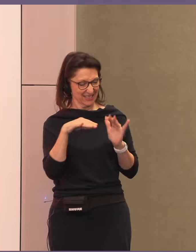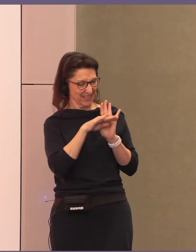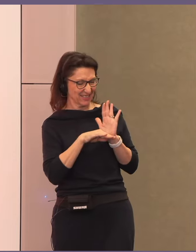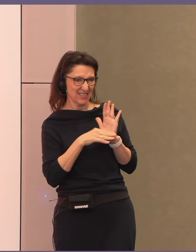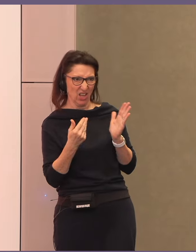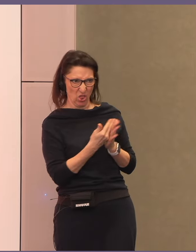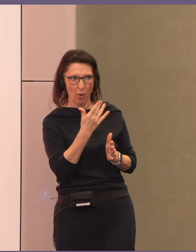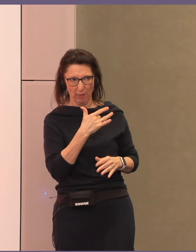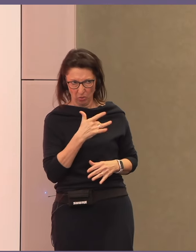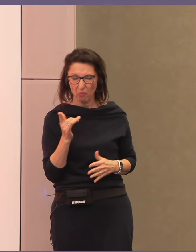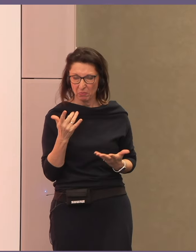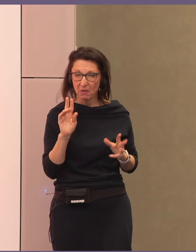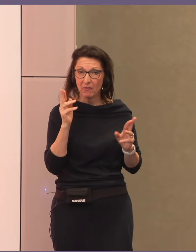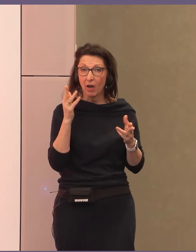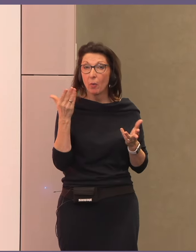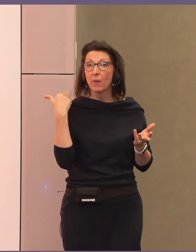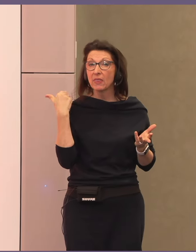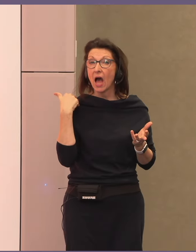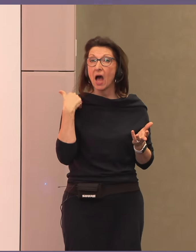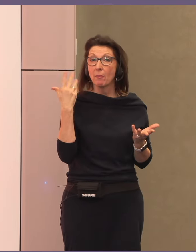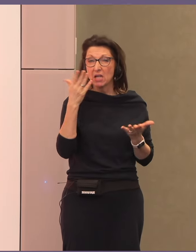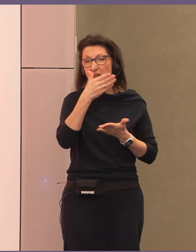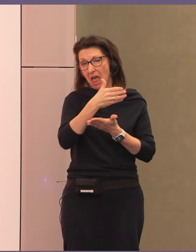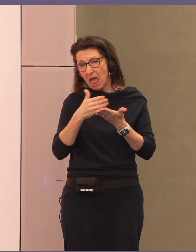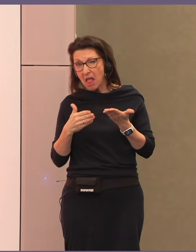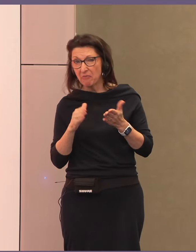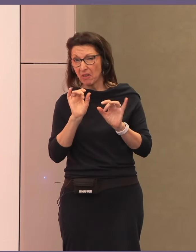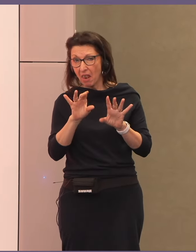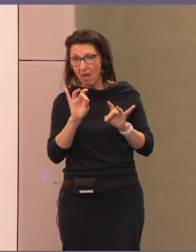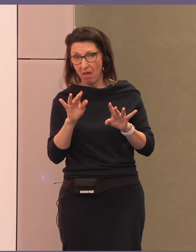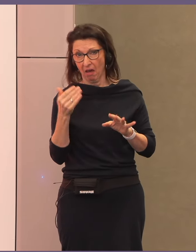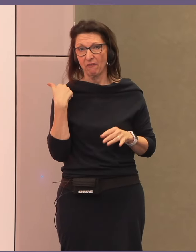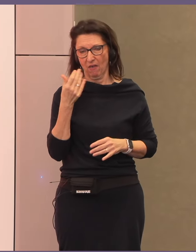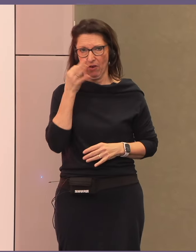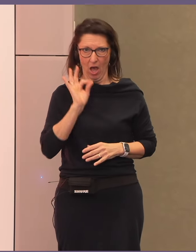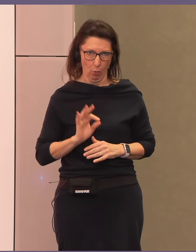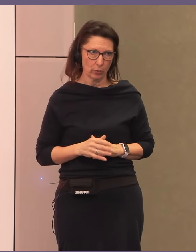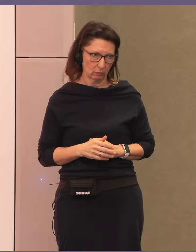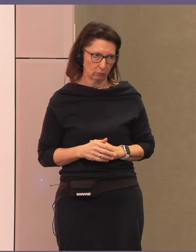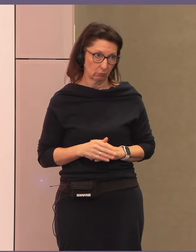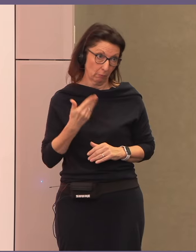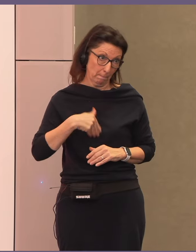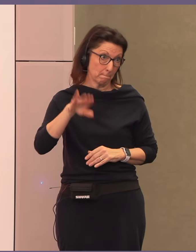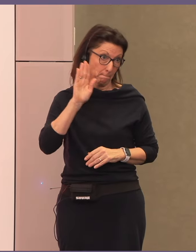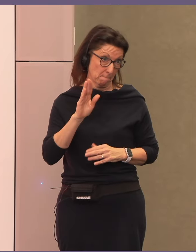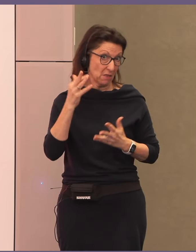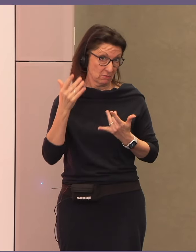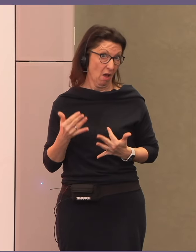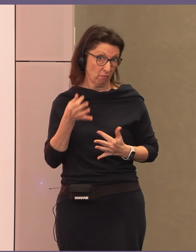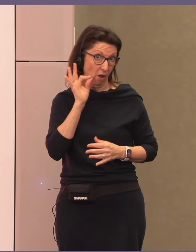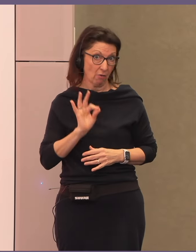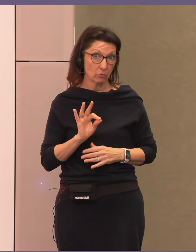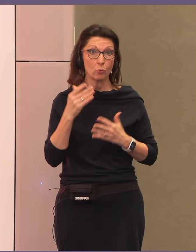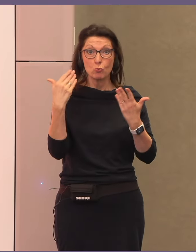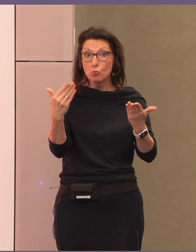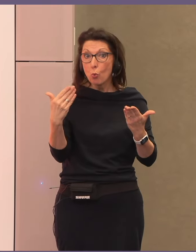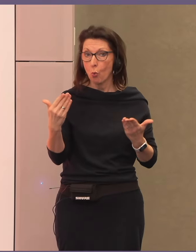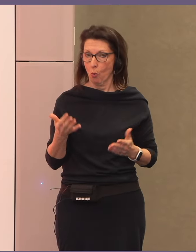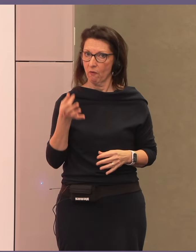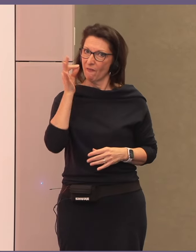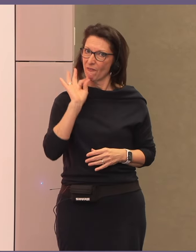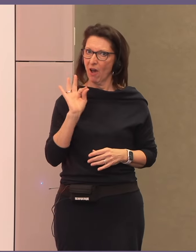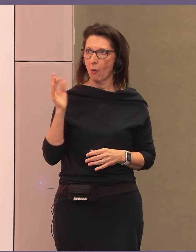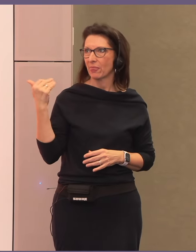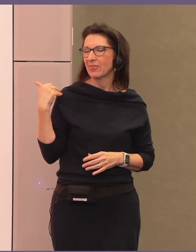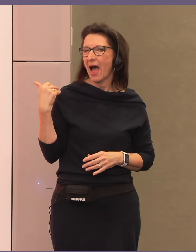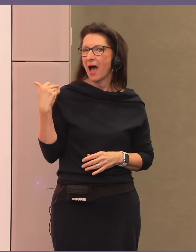denn hier stellten Frauen bereits knapp die Hälfte, genau, also die Mehrheit. Soweit hatten es Frauen als Professorinnen